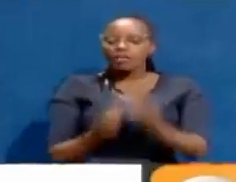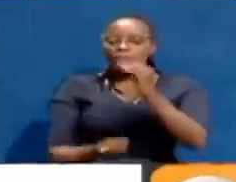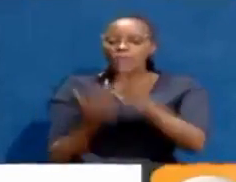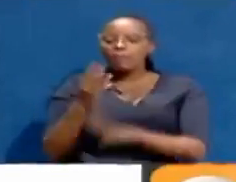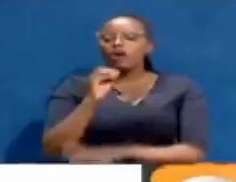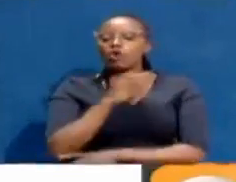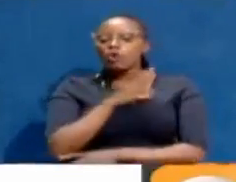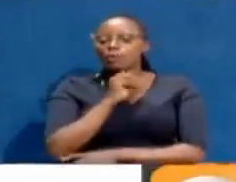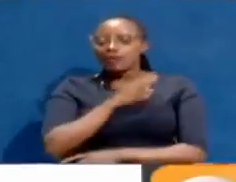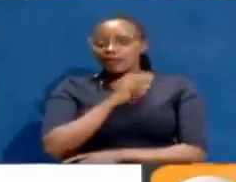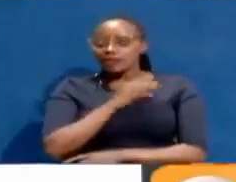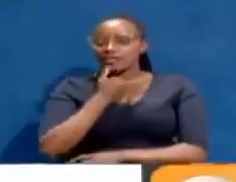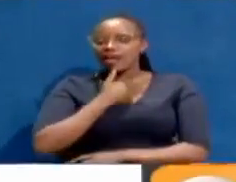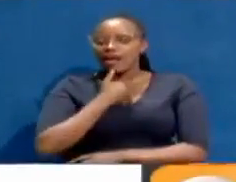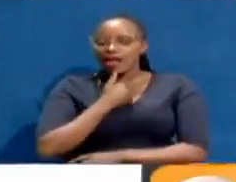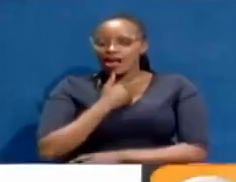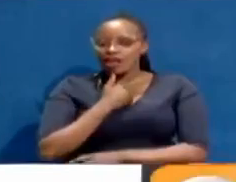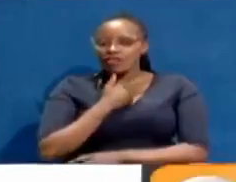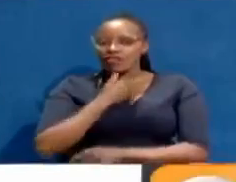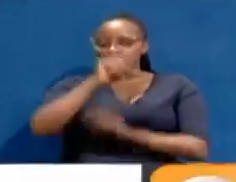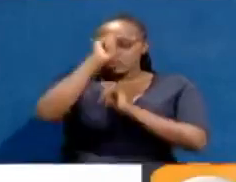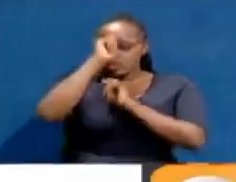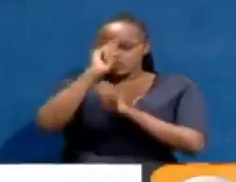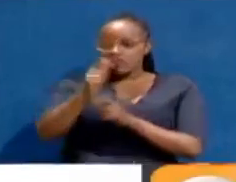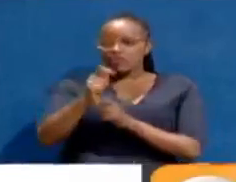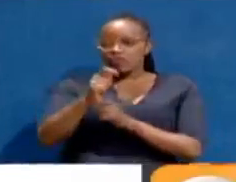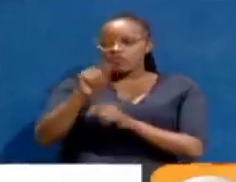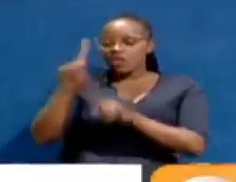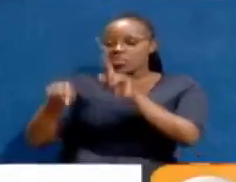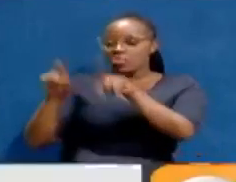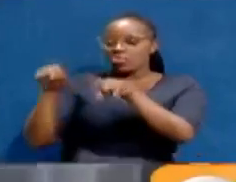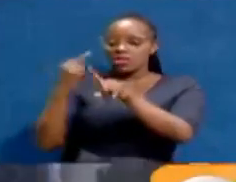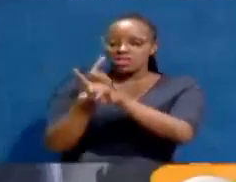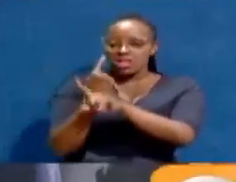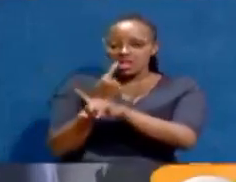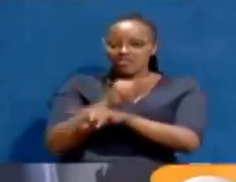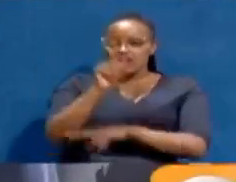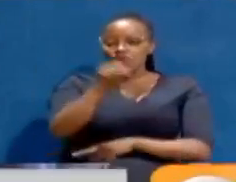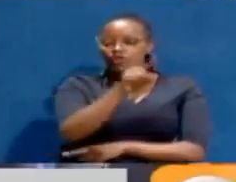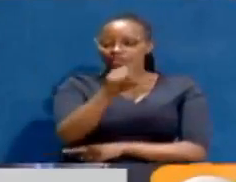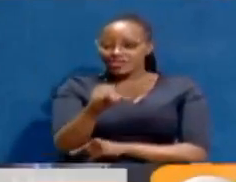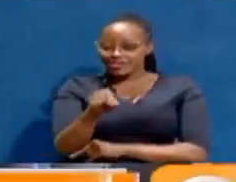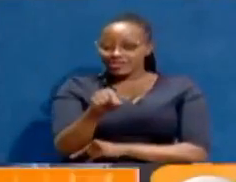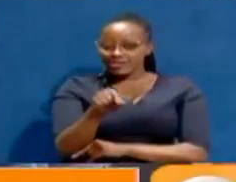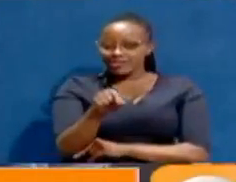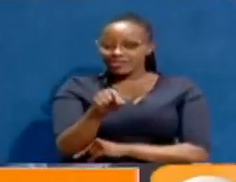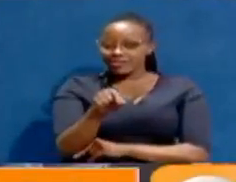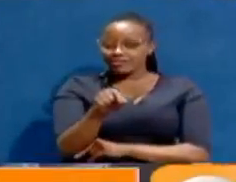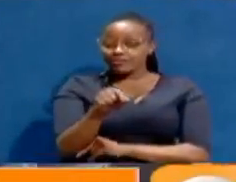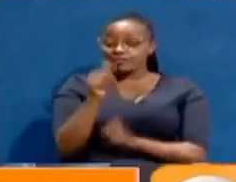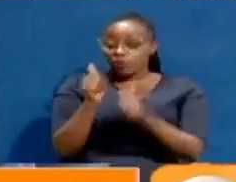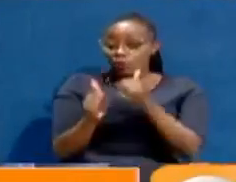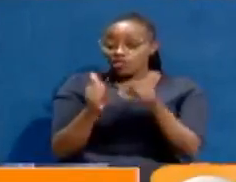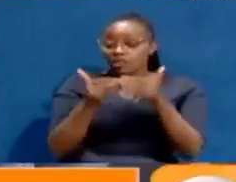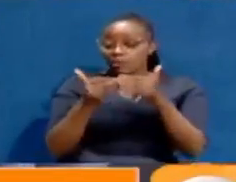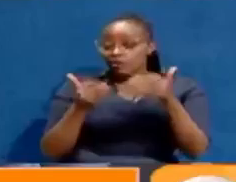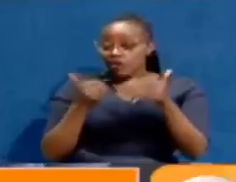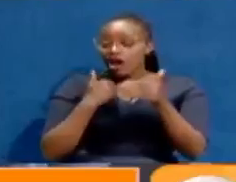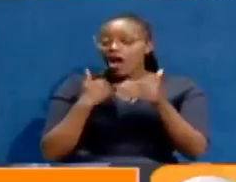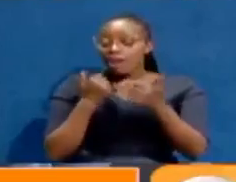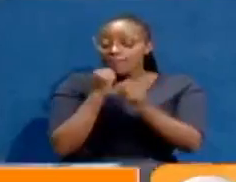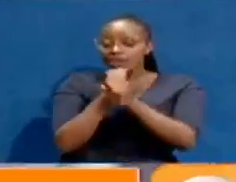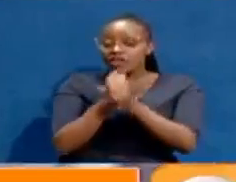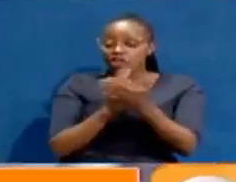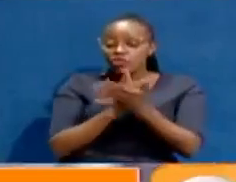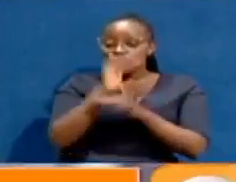a complaint in respect of a variety of offenses which have been